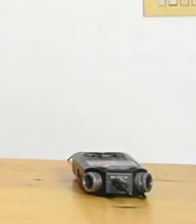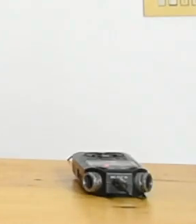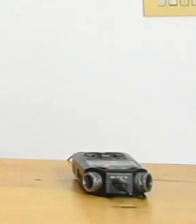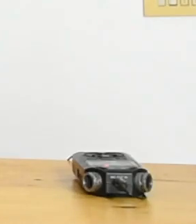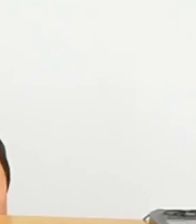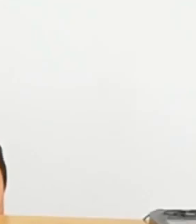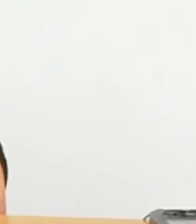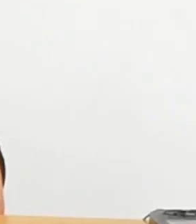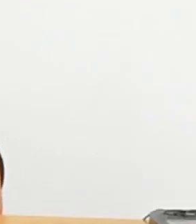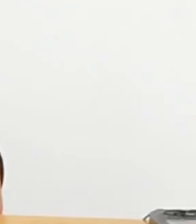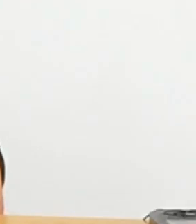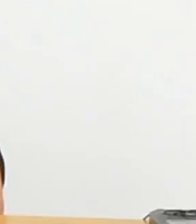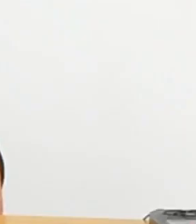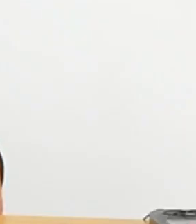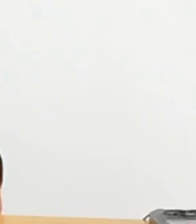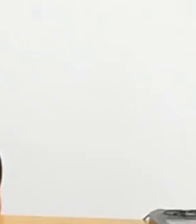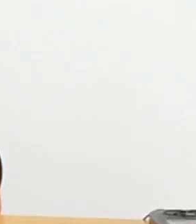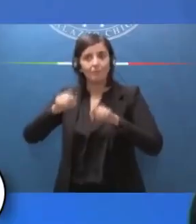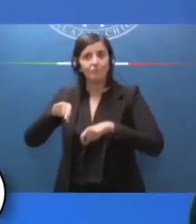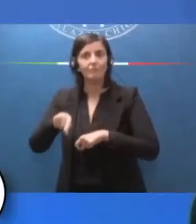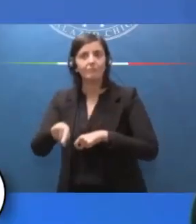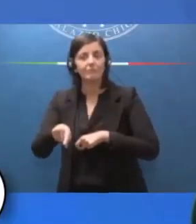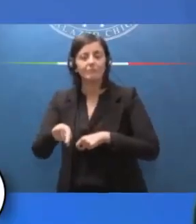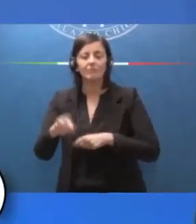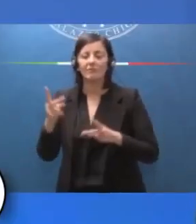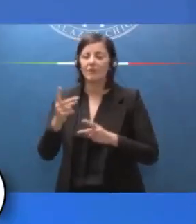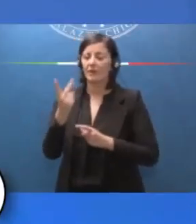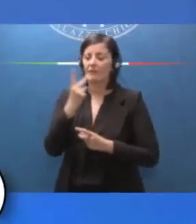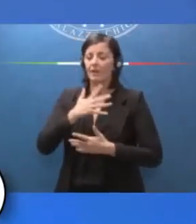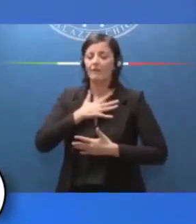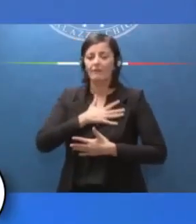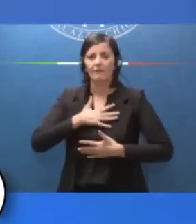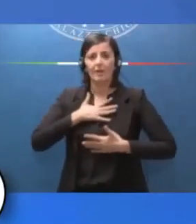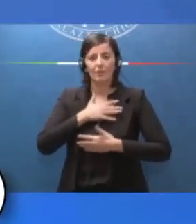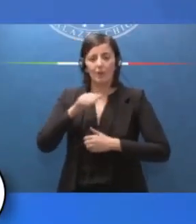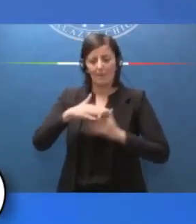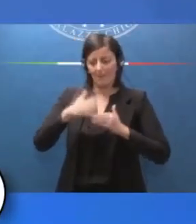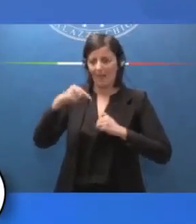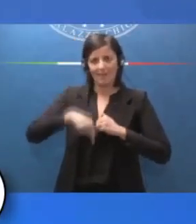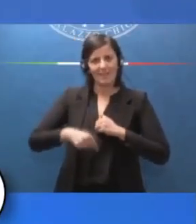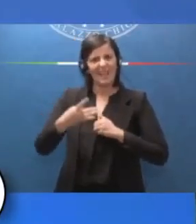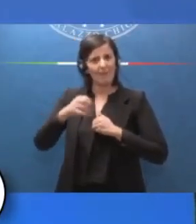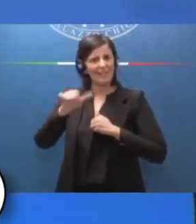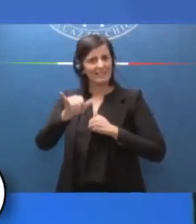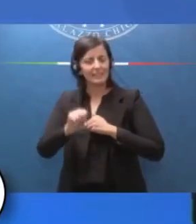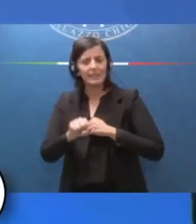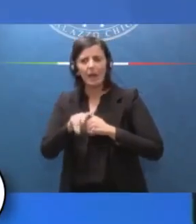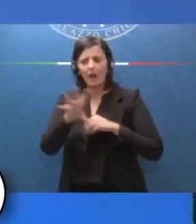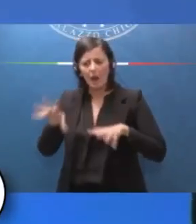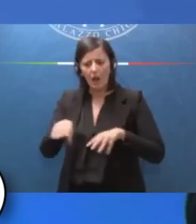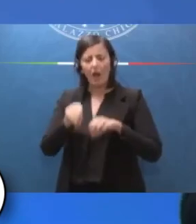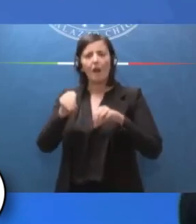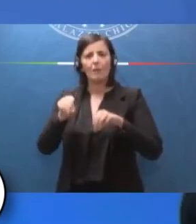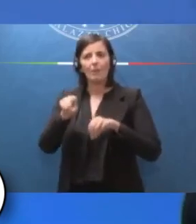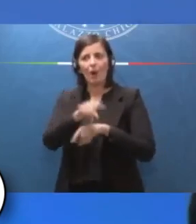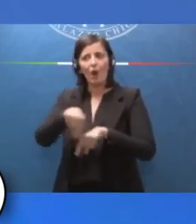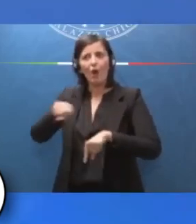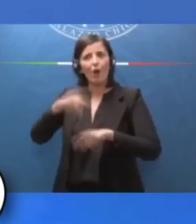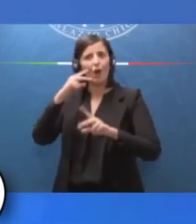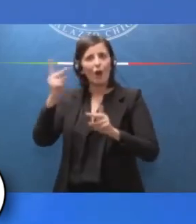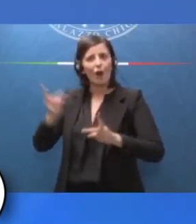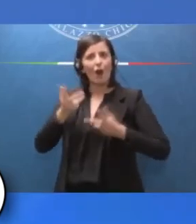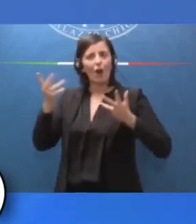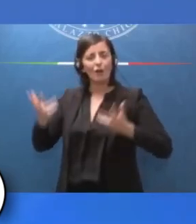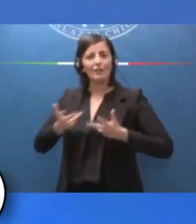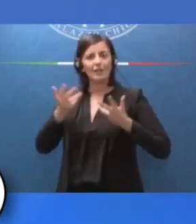a diminuire. Ecco intanto Salvini che fa? Mi fa piacere che da Messina questa mattina siano arrivati attestati di gioia da